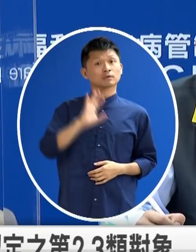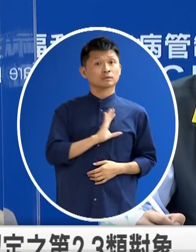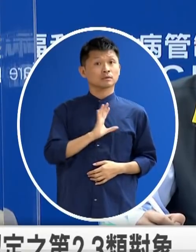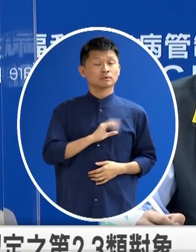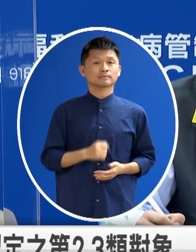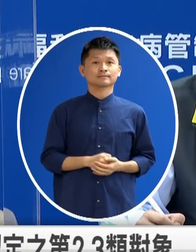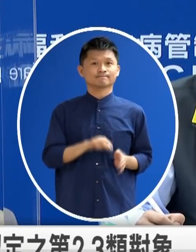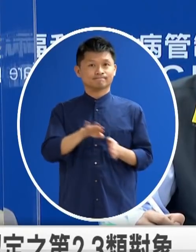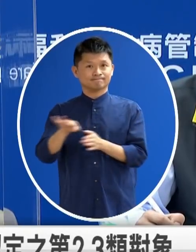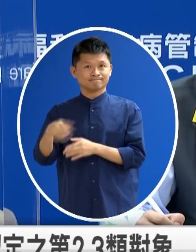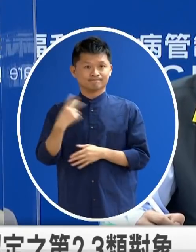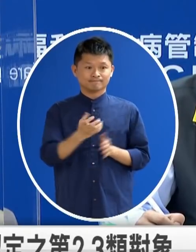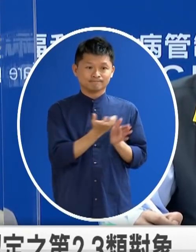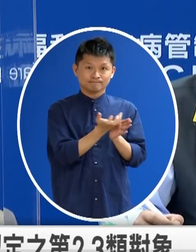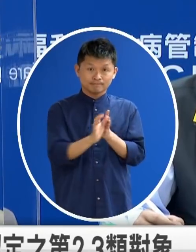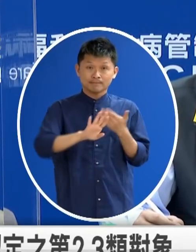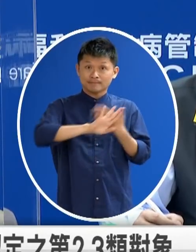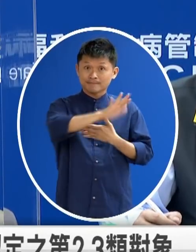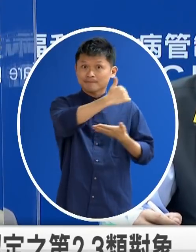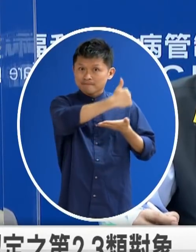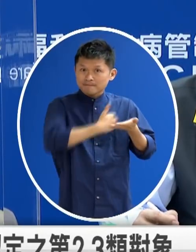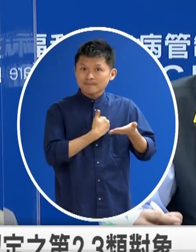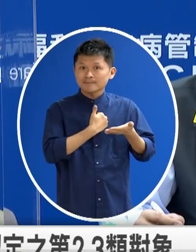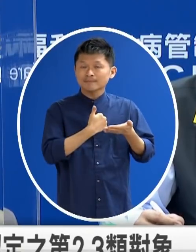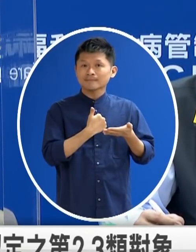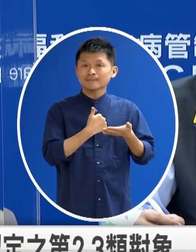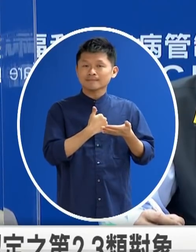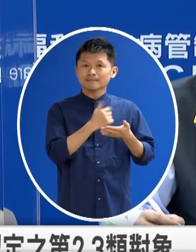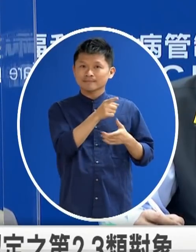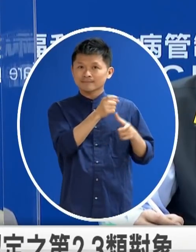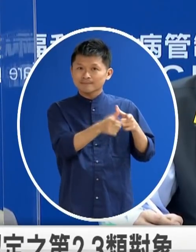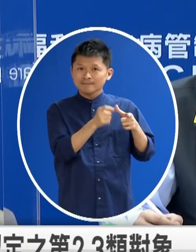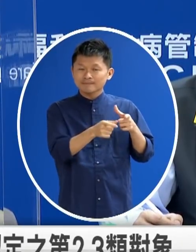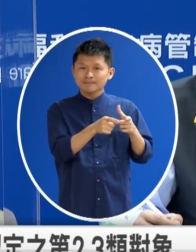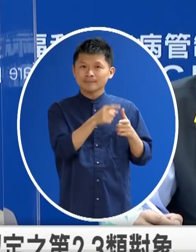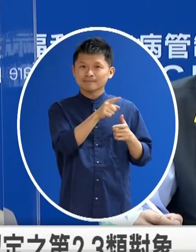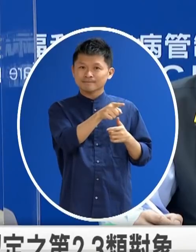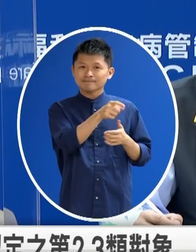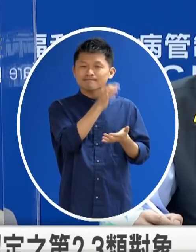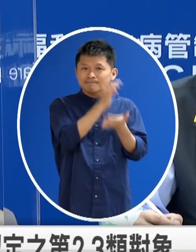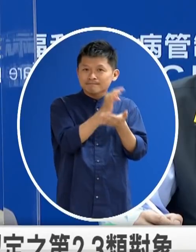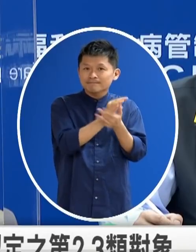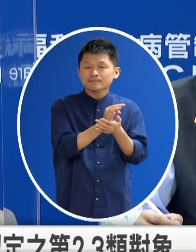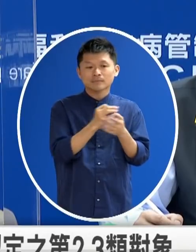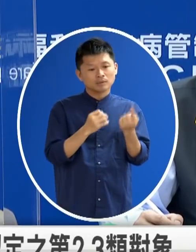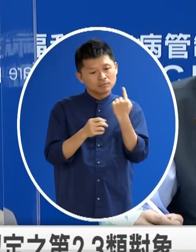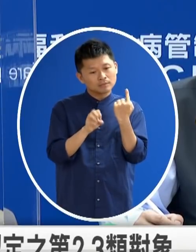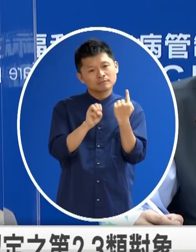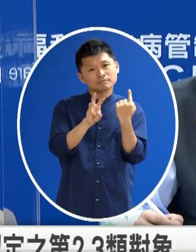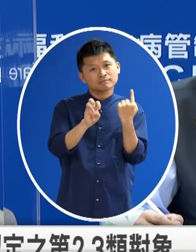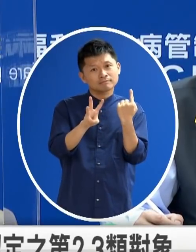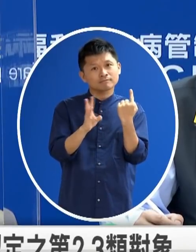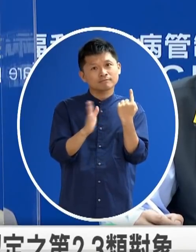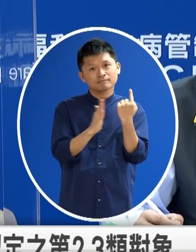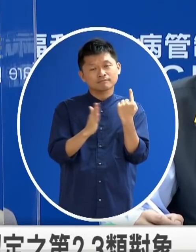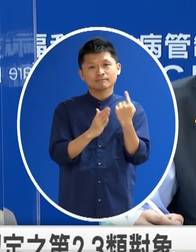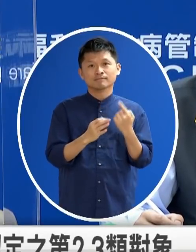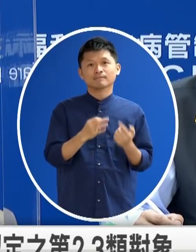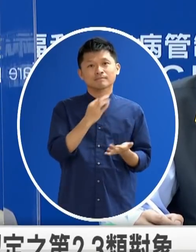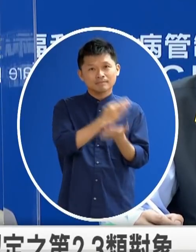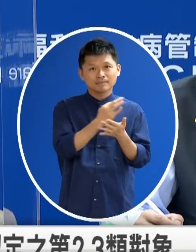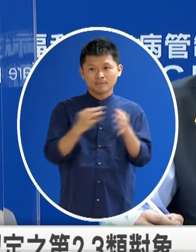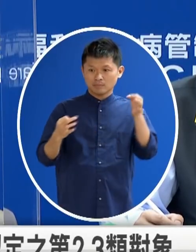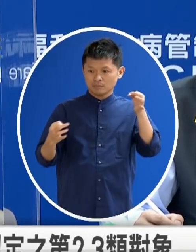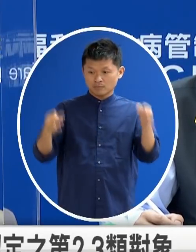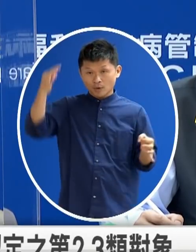高。另外我们有准备要进口另外一个品牌里面，那费用比较低，那大概300块左右。所以它